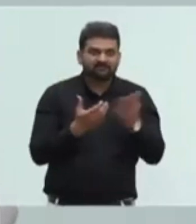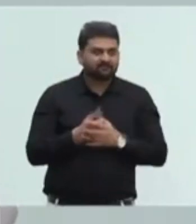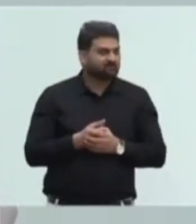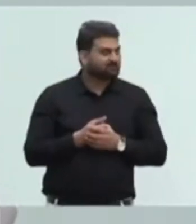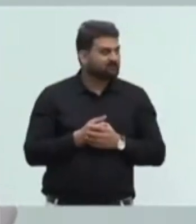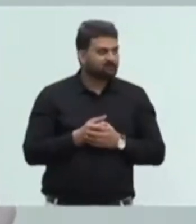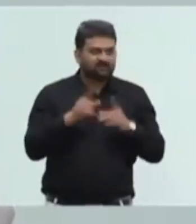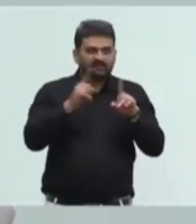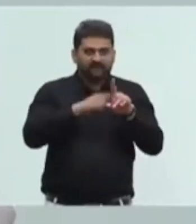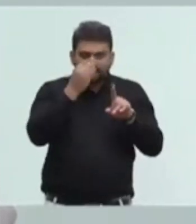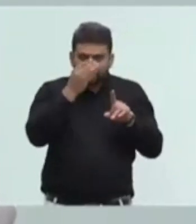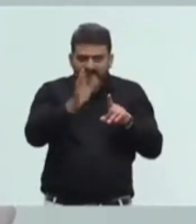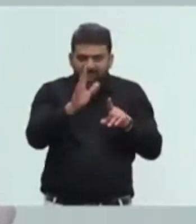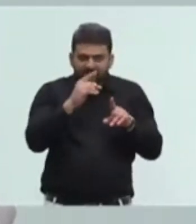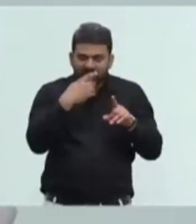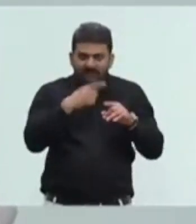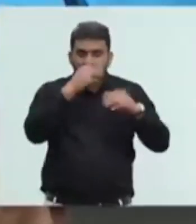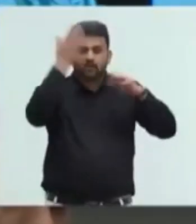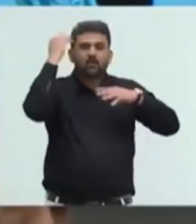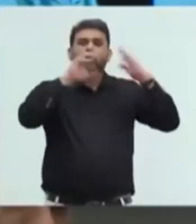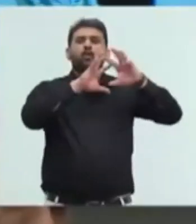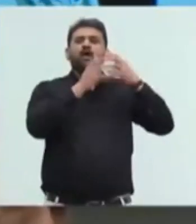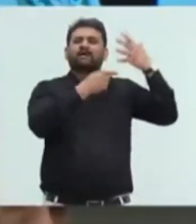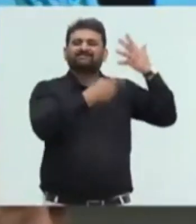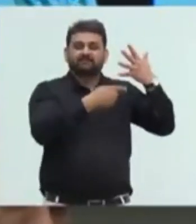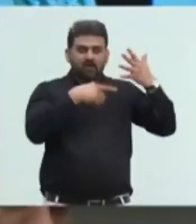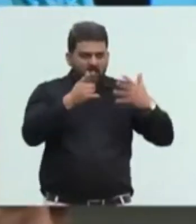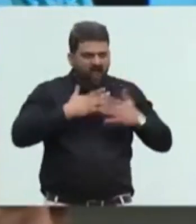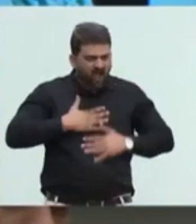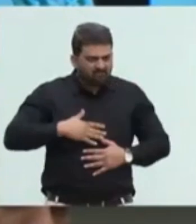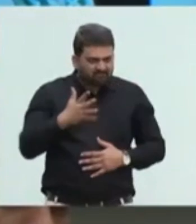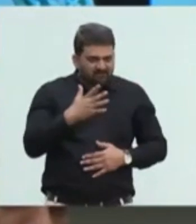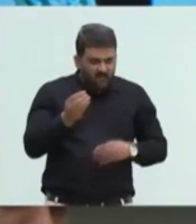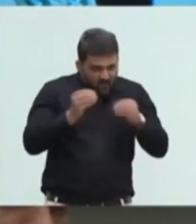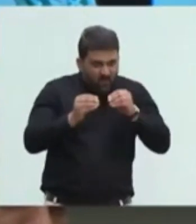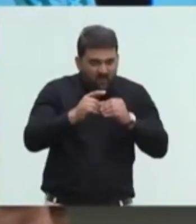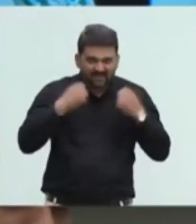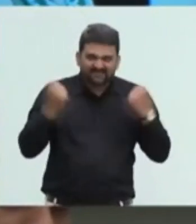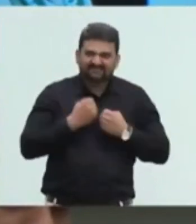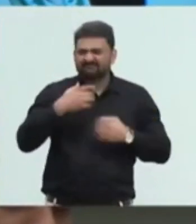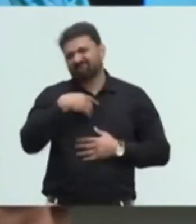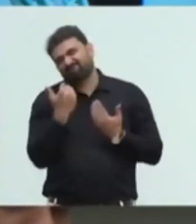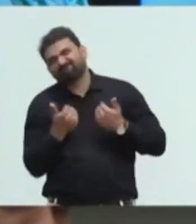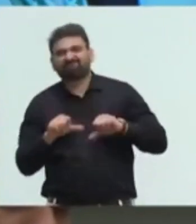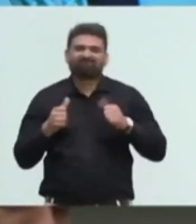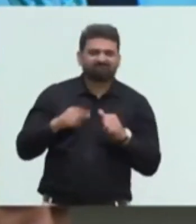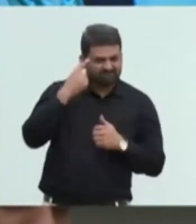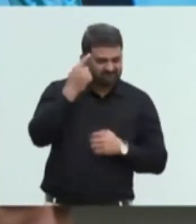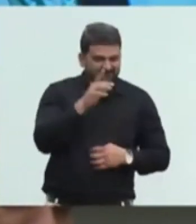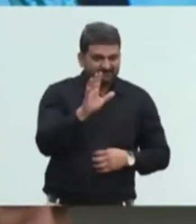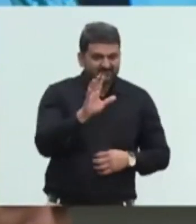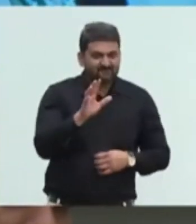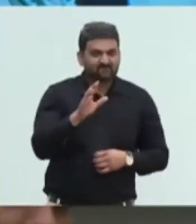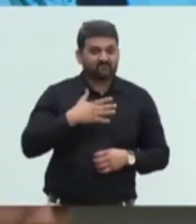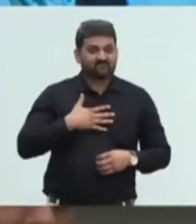अब हम गैस को छोटी स्थिति नहीं है तो तुम्हें अभी भी संतोष नहीं है अभी भी अपने आप से शिकायत करती रहती हूं कि